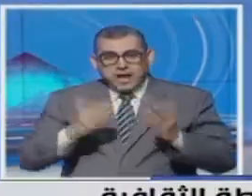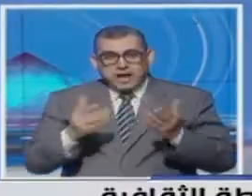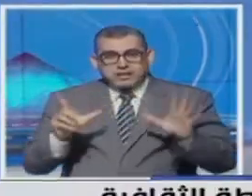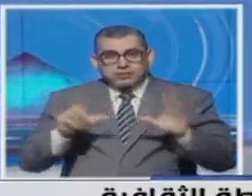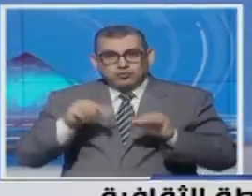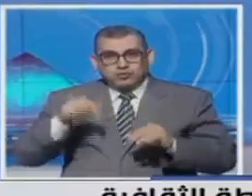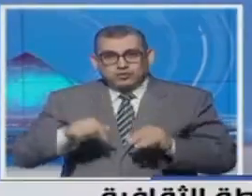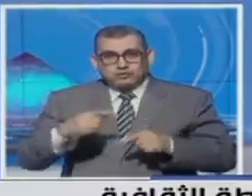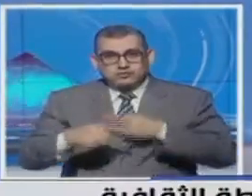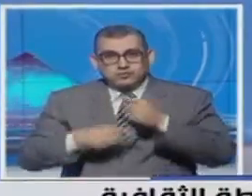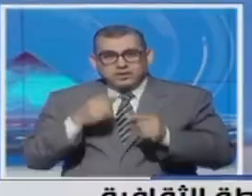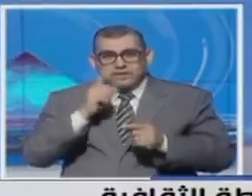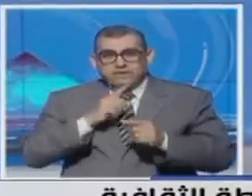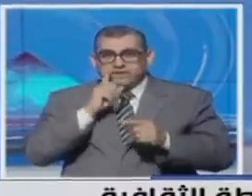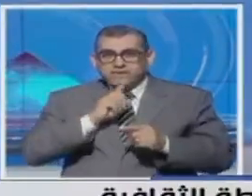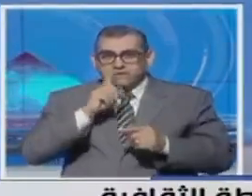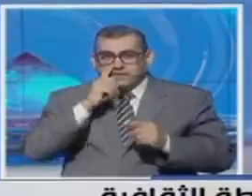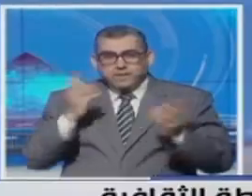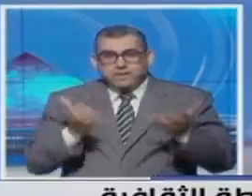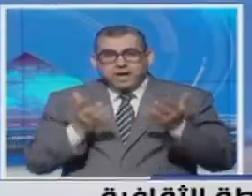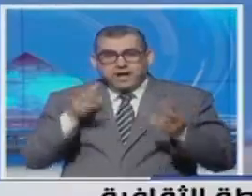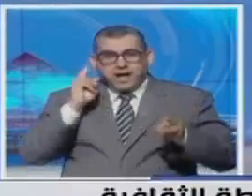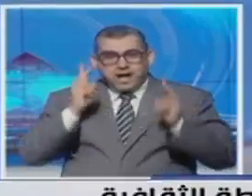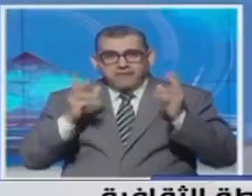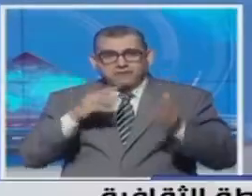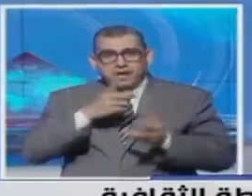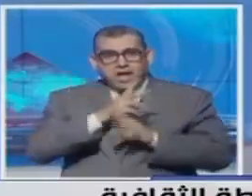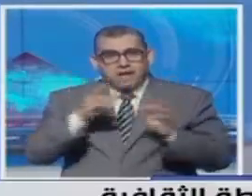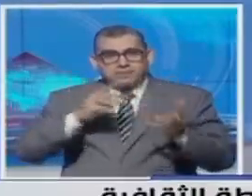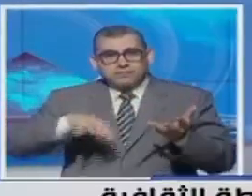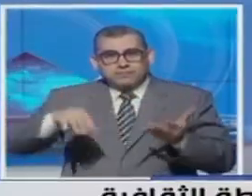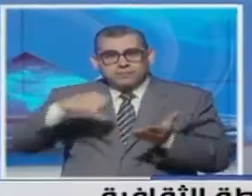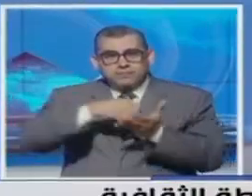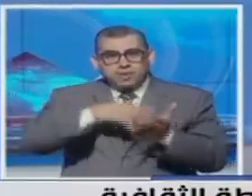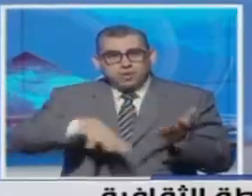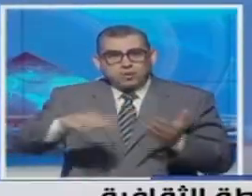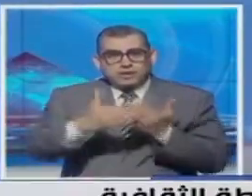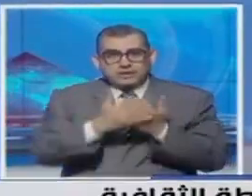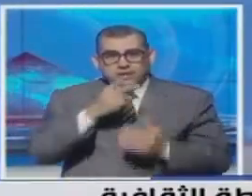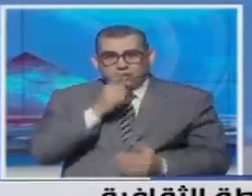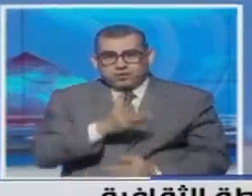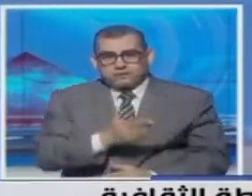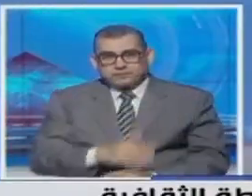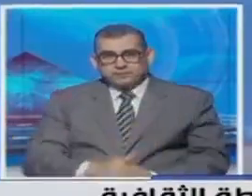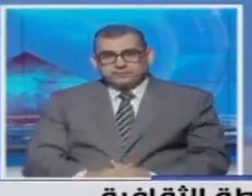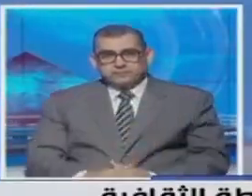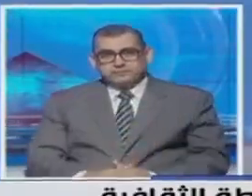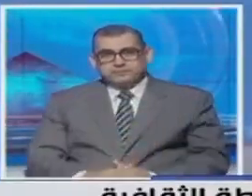هذا الأسبوع مع تواصل فعاليات المهرجان في شتى أنحاء المدينة الجديدة؟